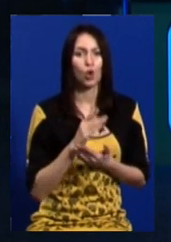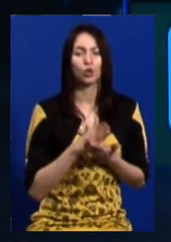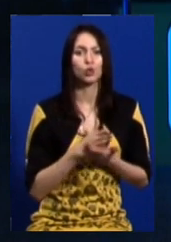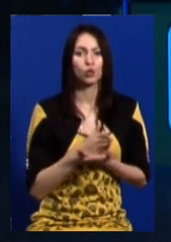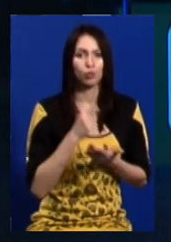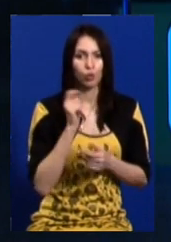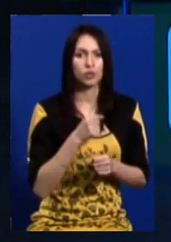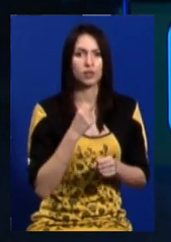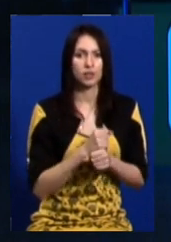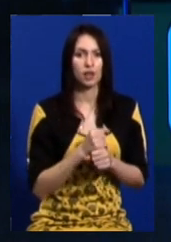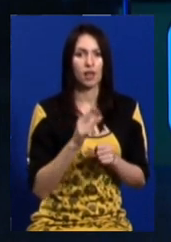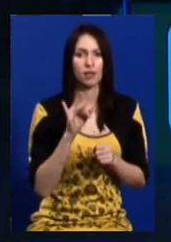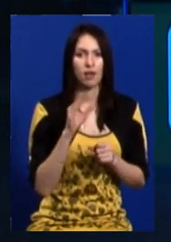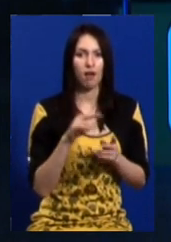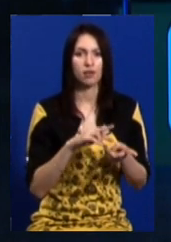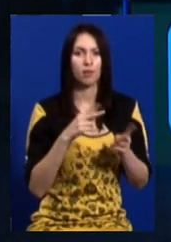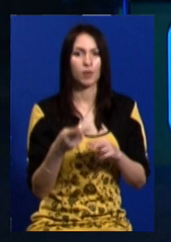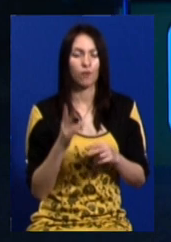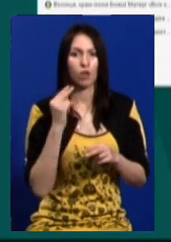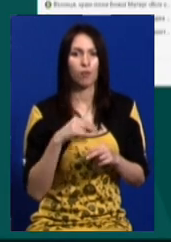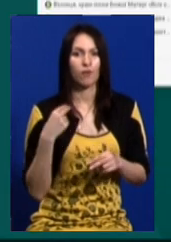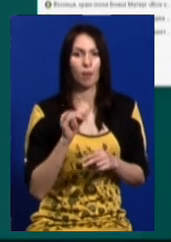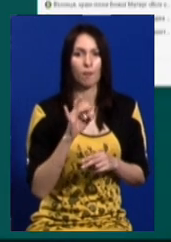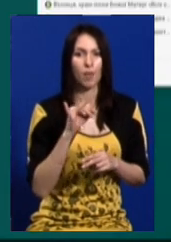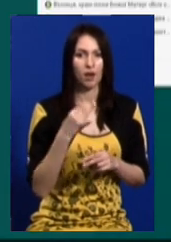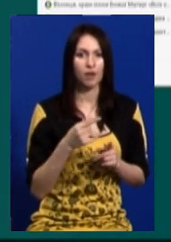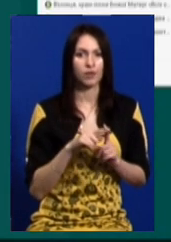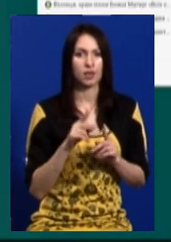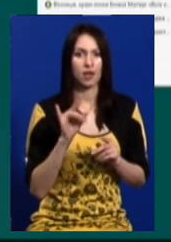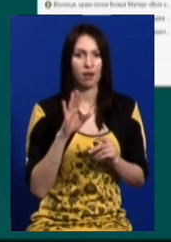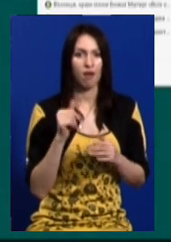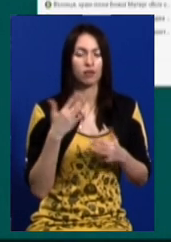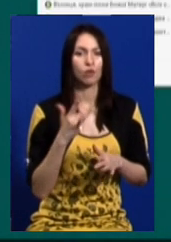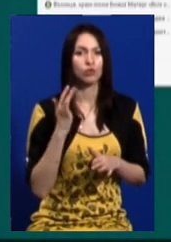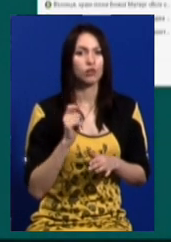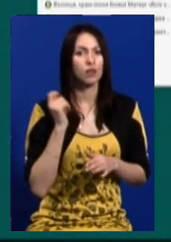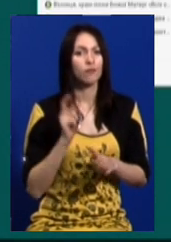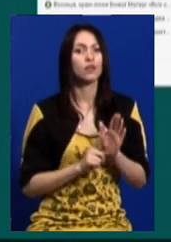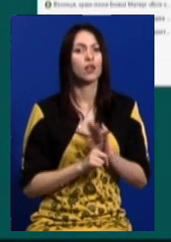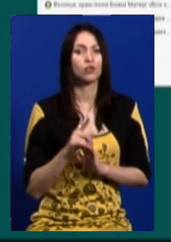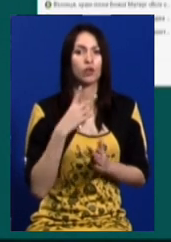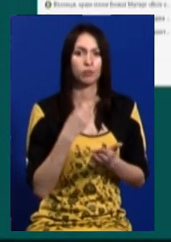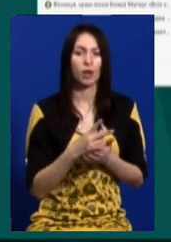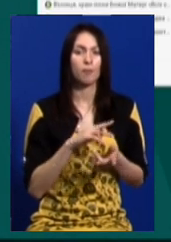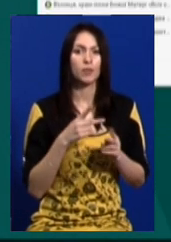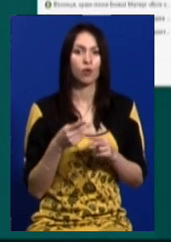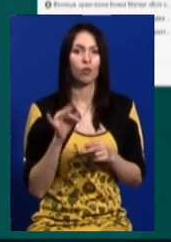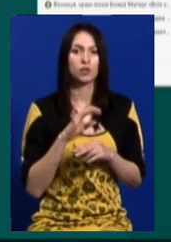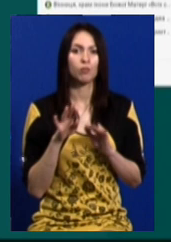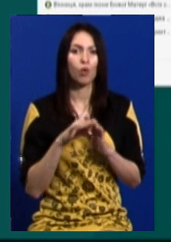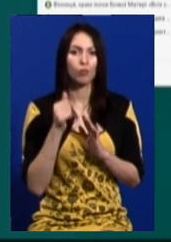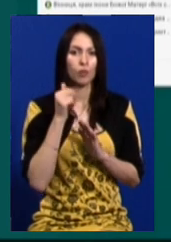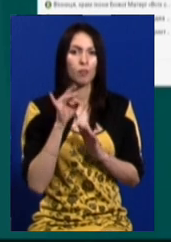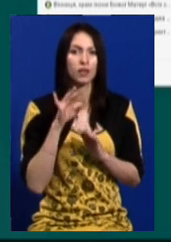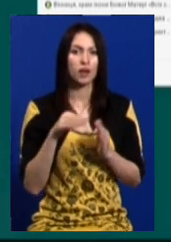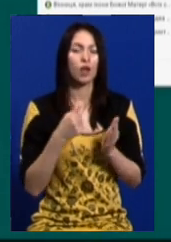інтерактивну мапу переходів православних парафій. Ця мапа існує вже кілька років. Спочатку вони відображали перехід з-під Московського